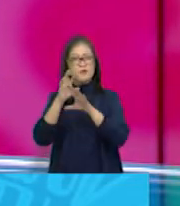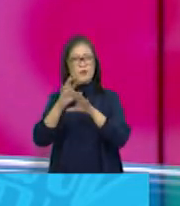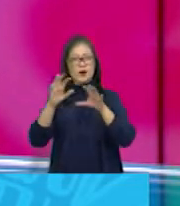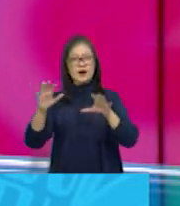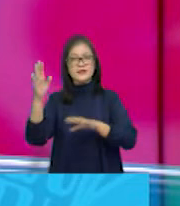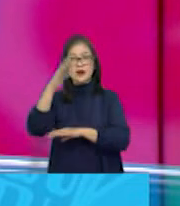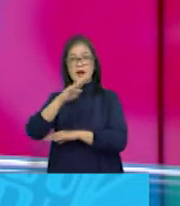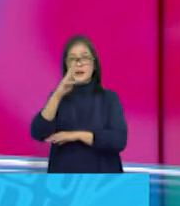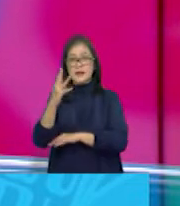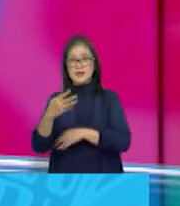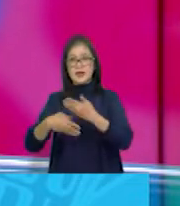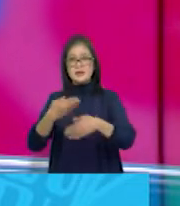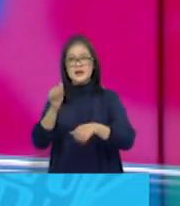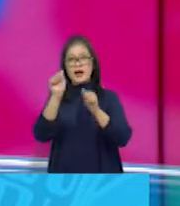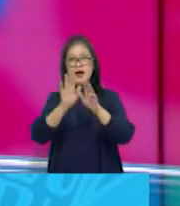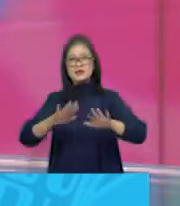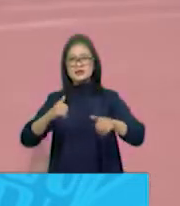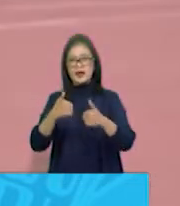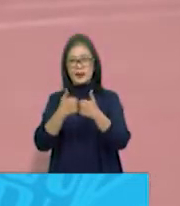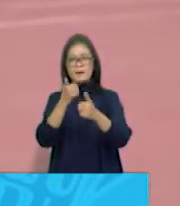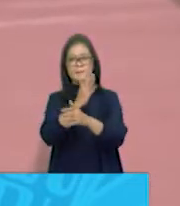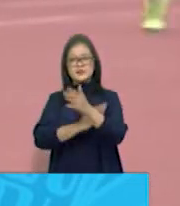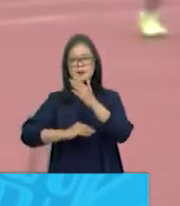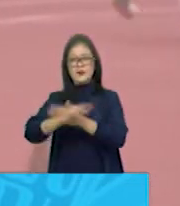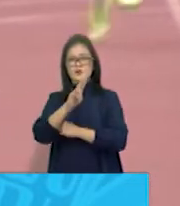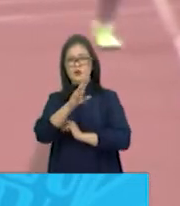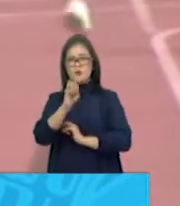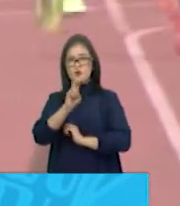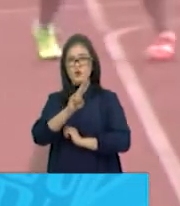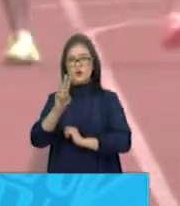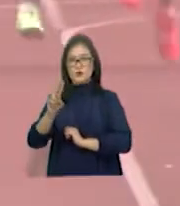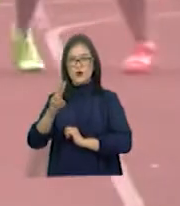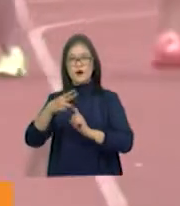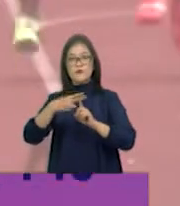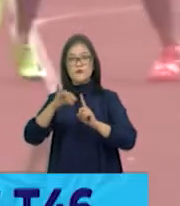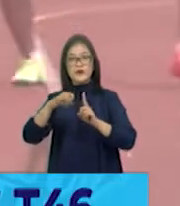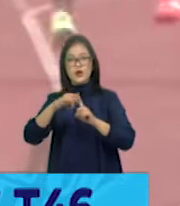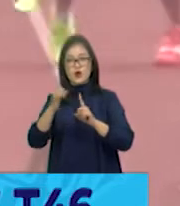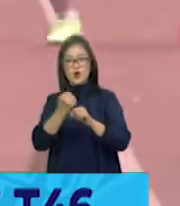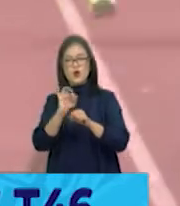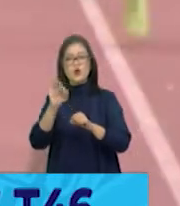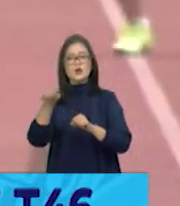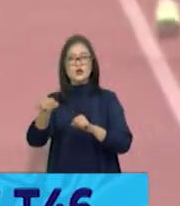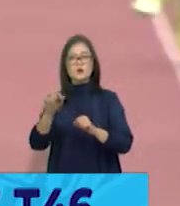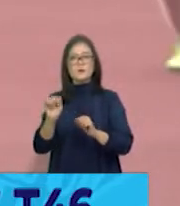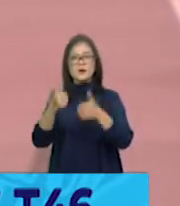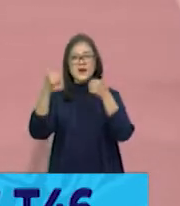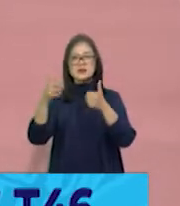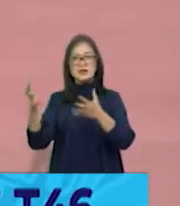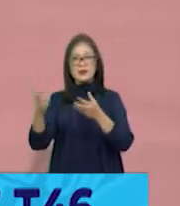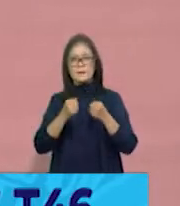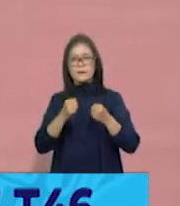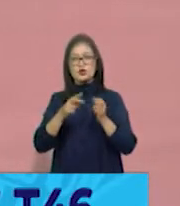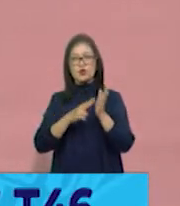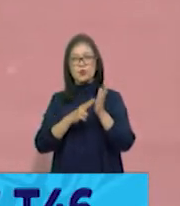Games 2022. Vigo Saputra berhasil meraih emas saat turun di nomor 200 meter kelas